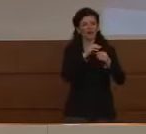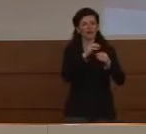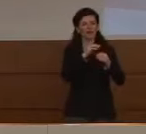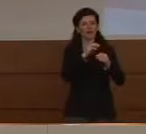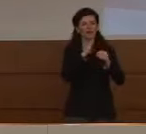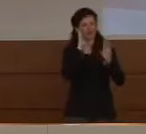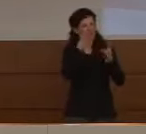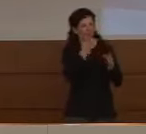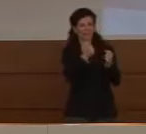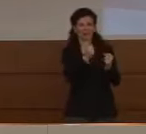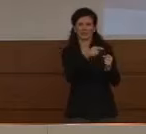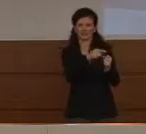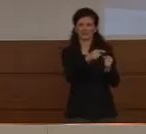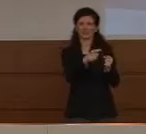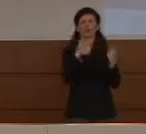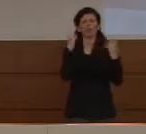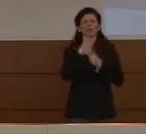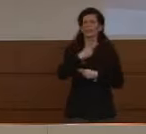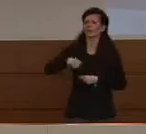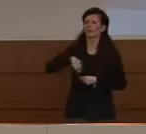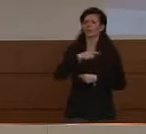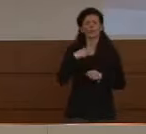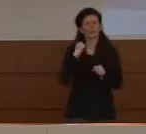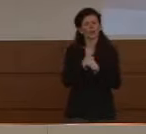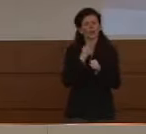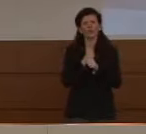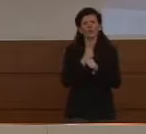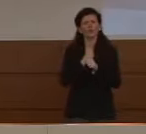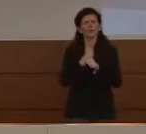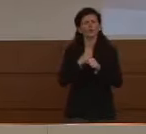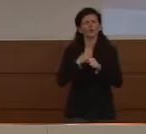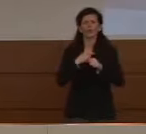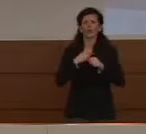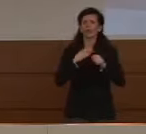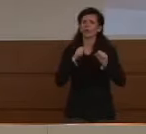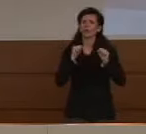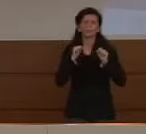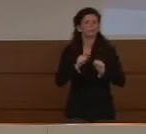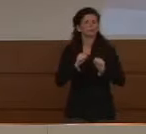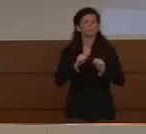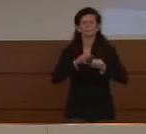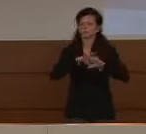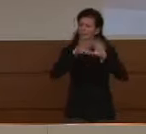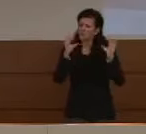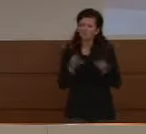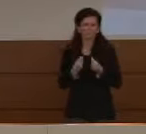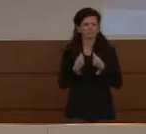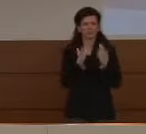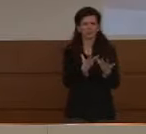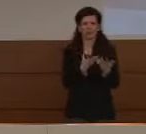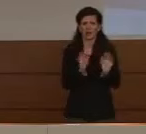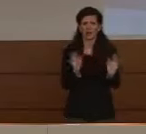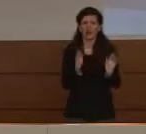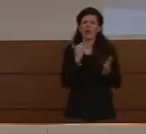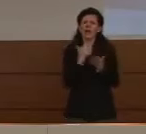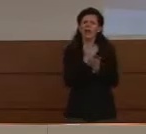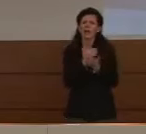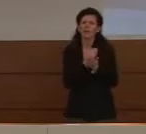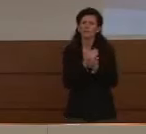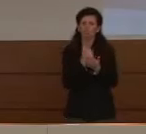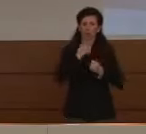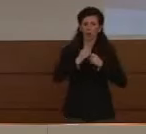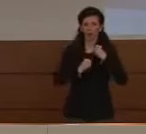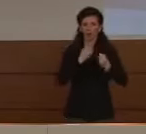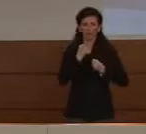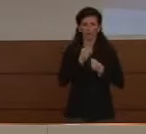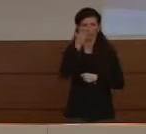dobbiamo fare di tutto e voglio chiudere su questa domanda per evitare quei comportamenti rischiosi che sono